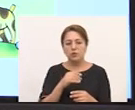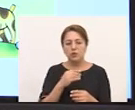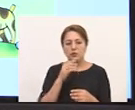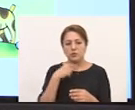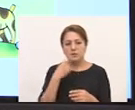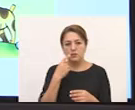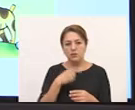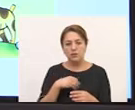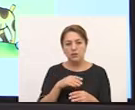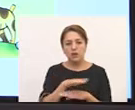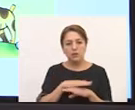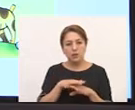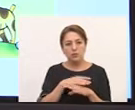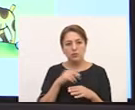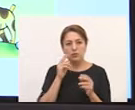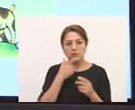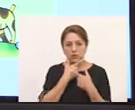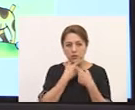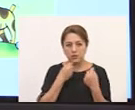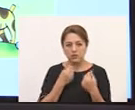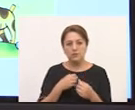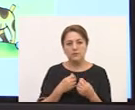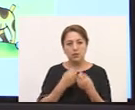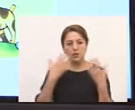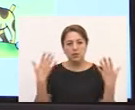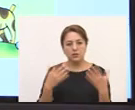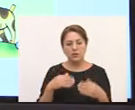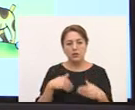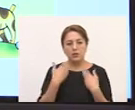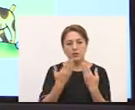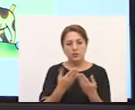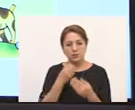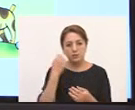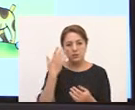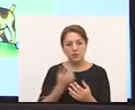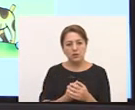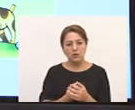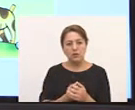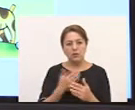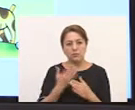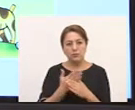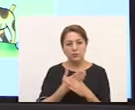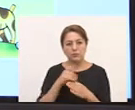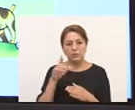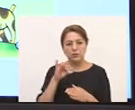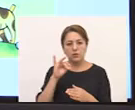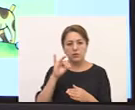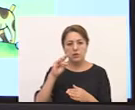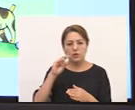красивый, яркий. Дал ты себя знать. Поможет ему и Гринев, хоть куда.